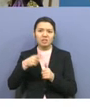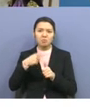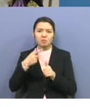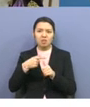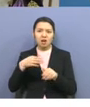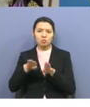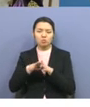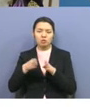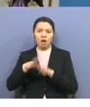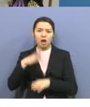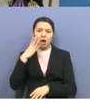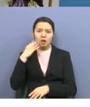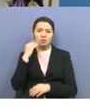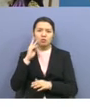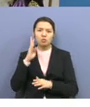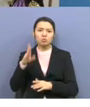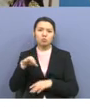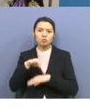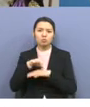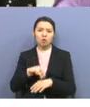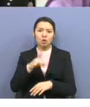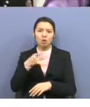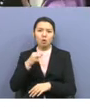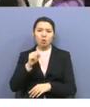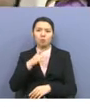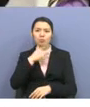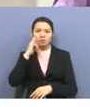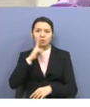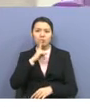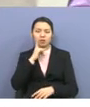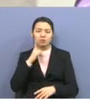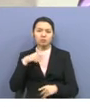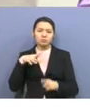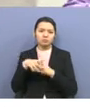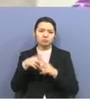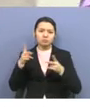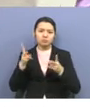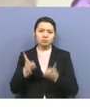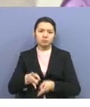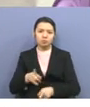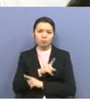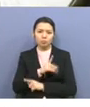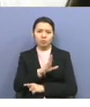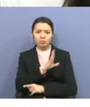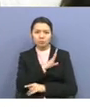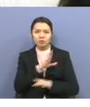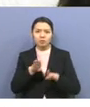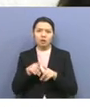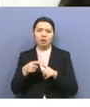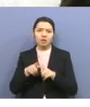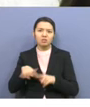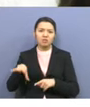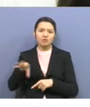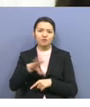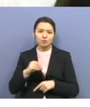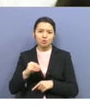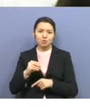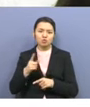аталды. Алматы алаңына шыққан рухты қазақ жастарының көбі абақтыға жабылып ажал құшты. Осының барлығы тәуелсіздік